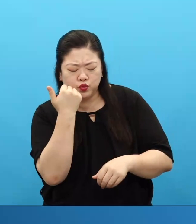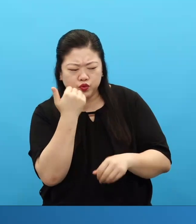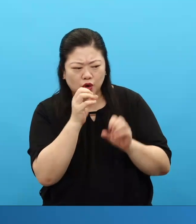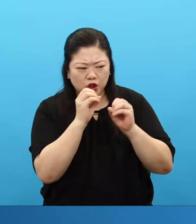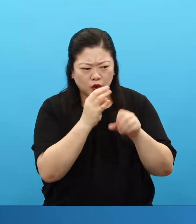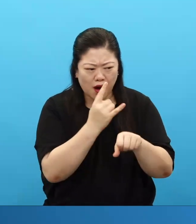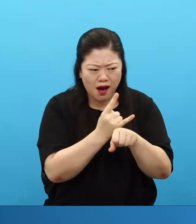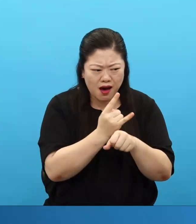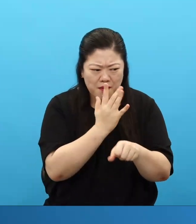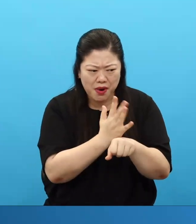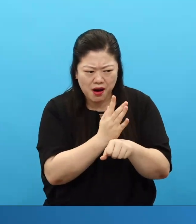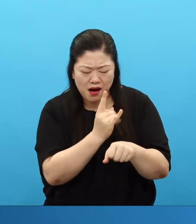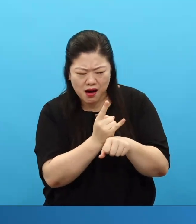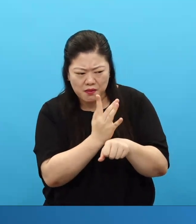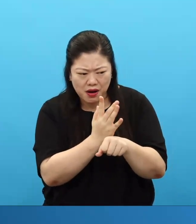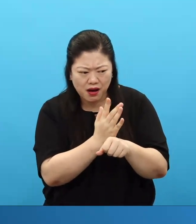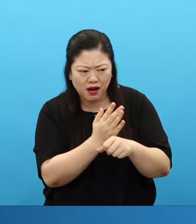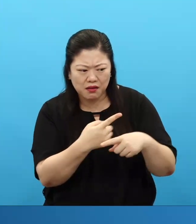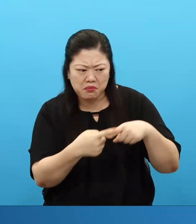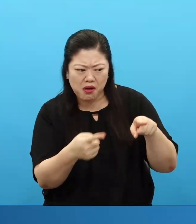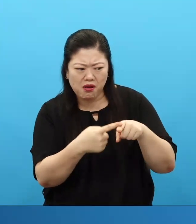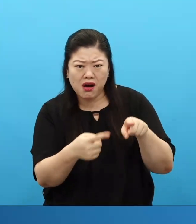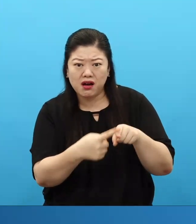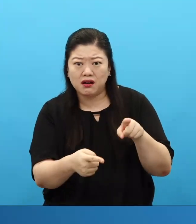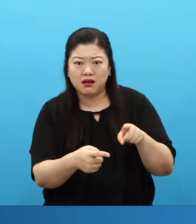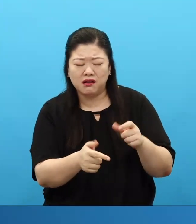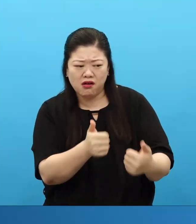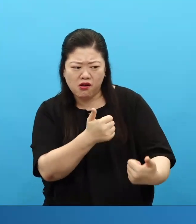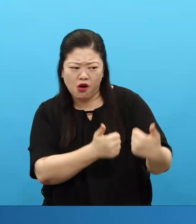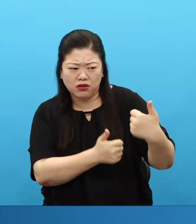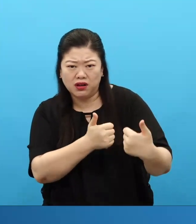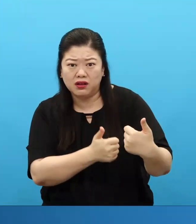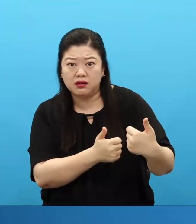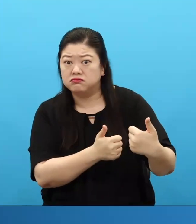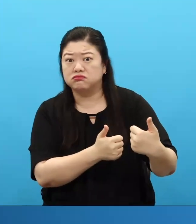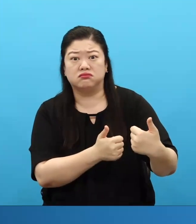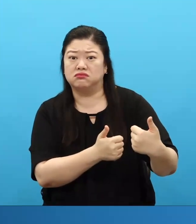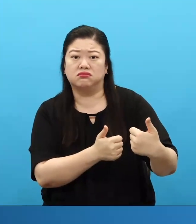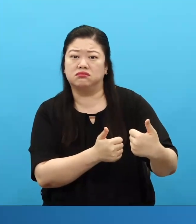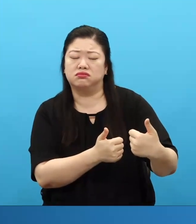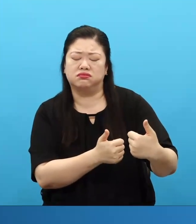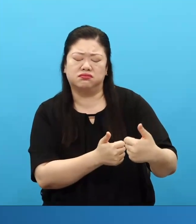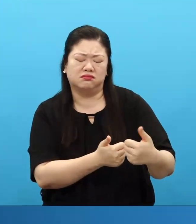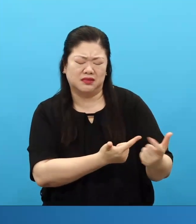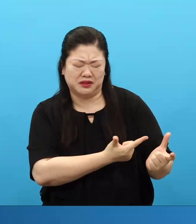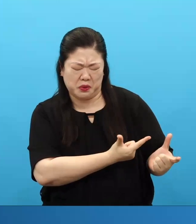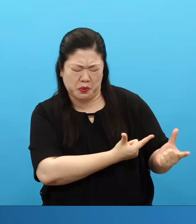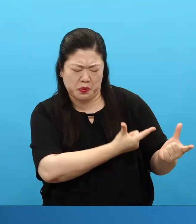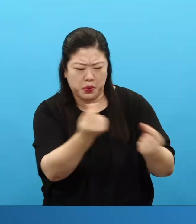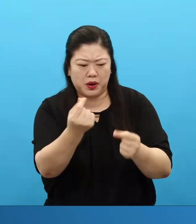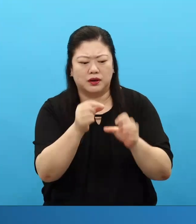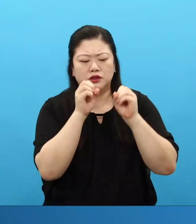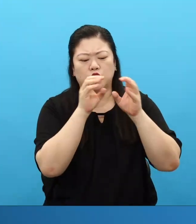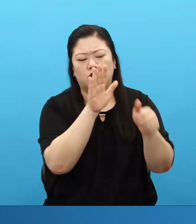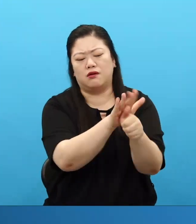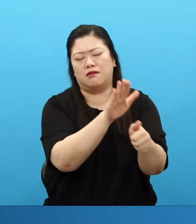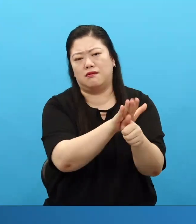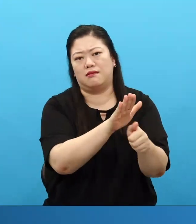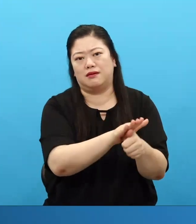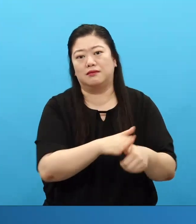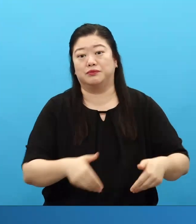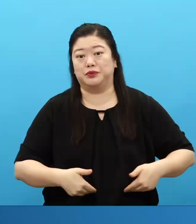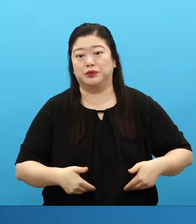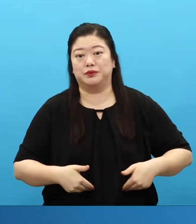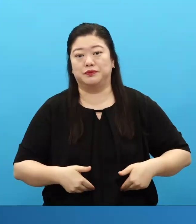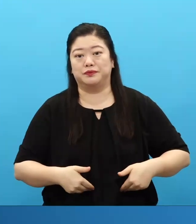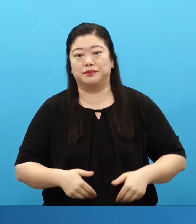이 비밀을 가진 사람은 위기 속으로 들어가는 And 거예요. those who have this secret, they can enter into the 왜 crisis. 이미 답 먼저 봤기 때문에. Why? Because they've already